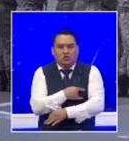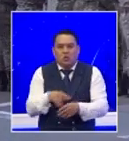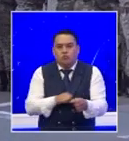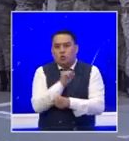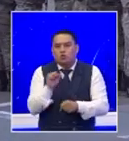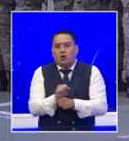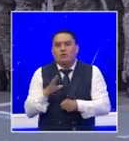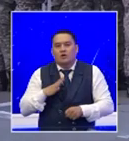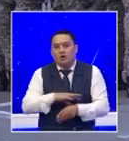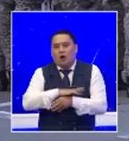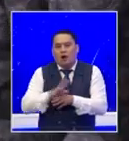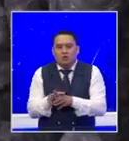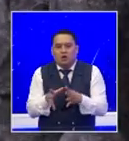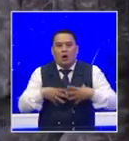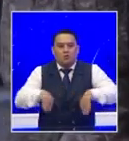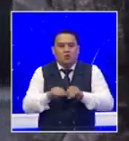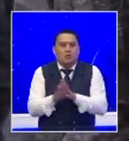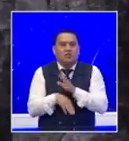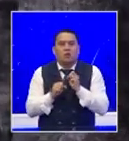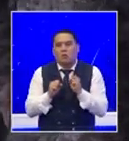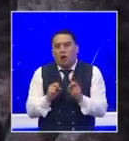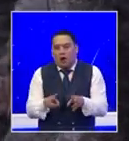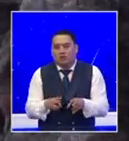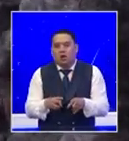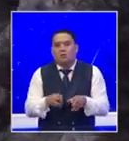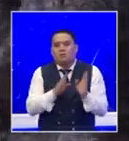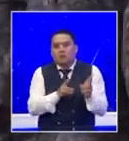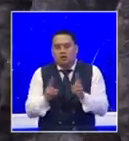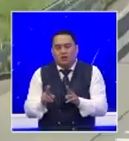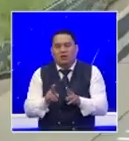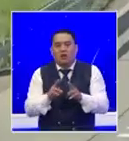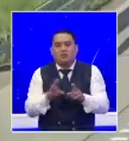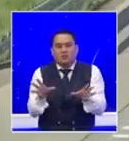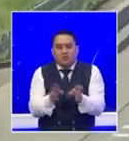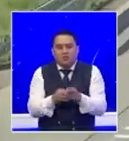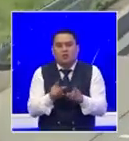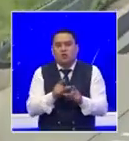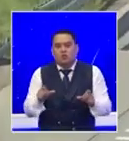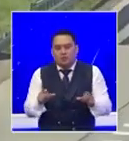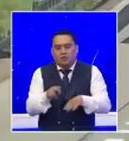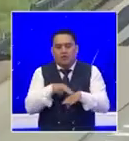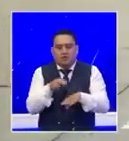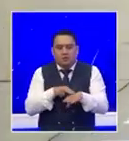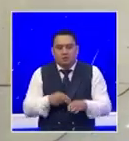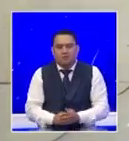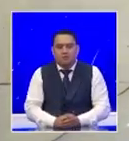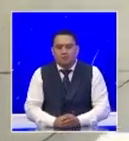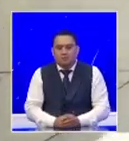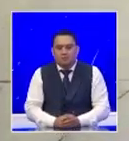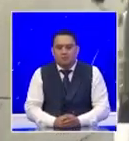на блокпостах и обеспечению общественной безопасности и правопорядка совместно с правоохранительными органами.